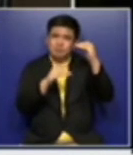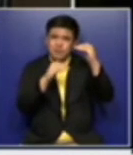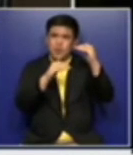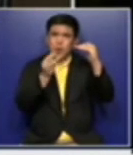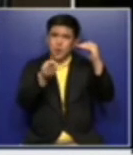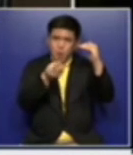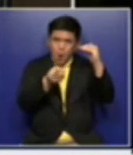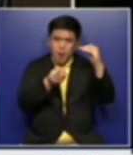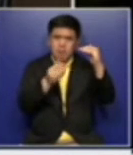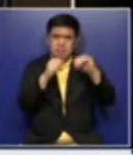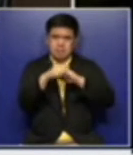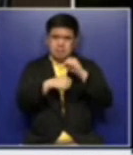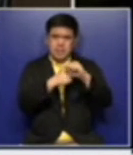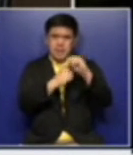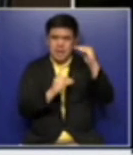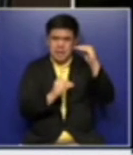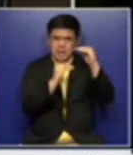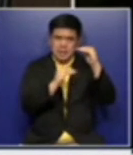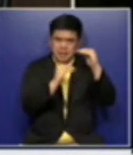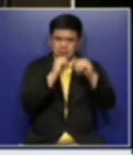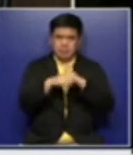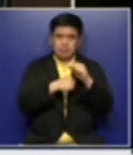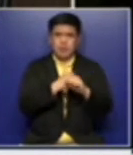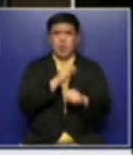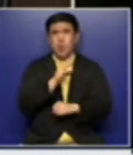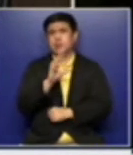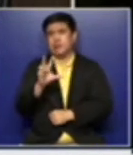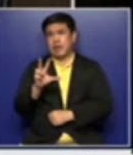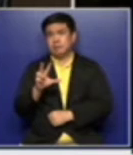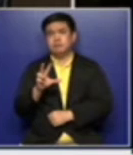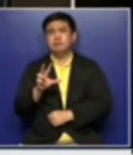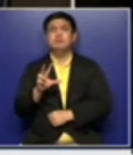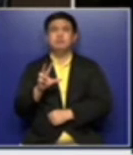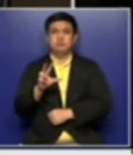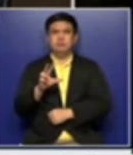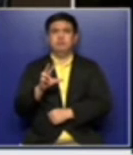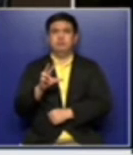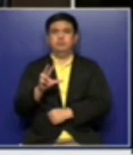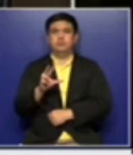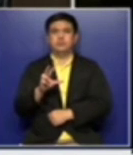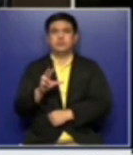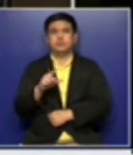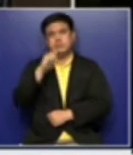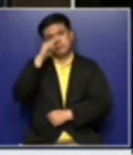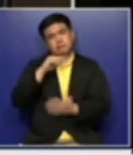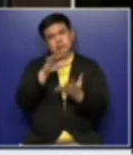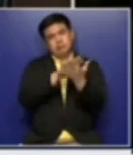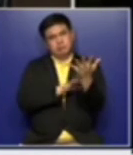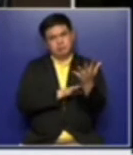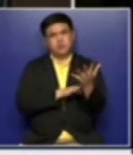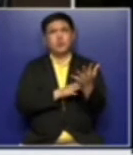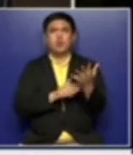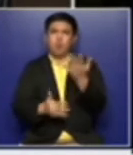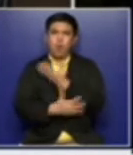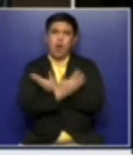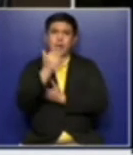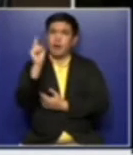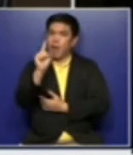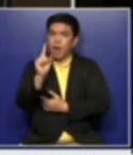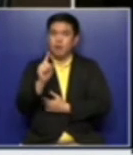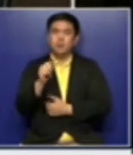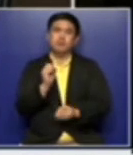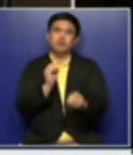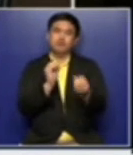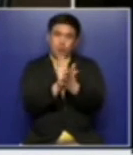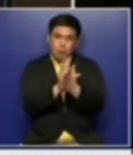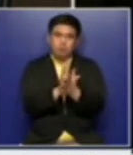ท่ากับปี2563นะครับก็จะทำให้ประเทศของเรามีแน